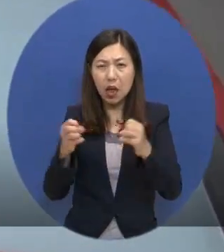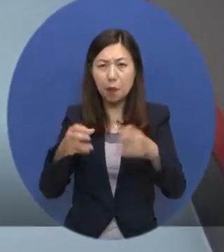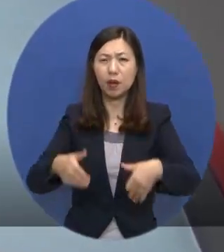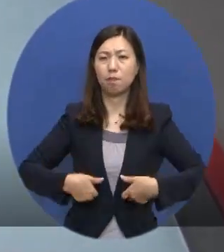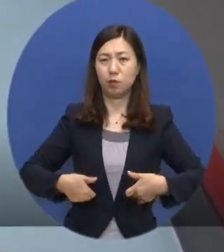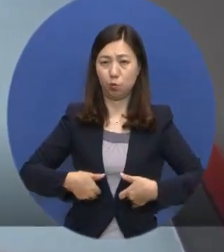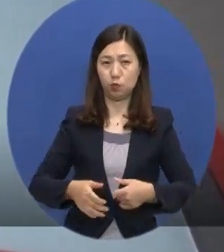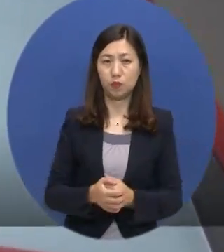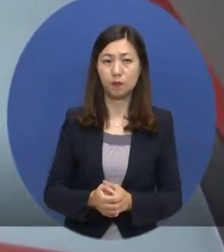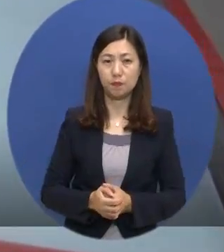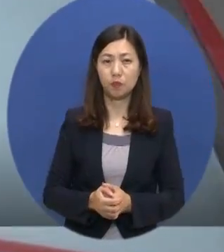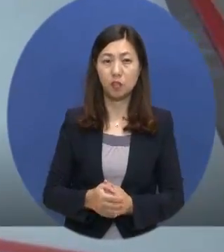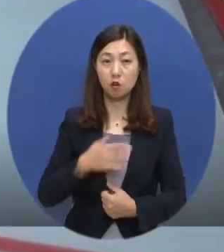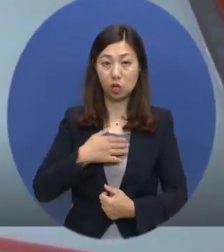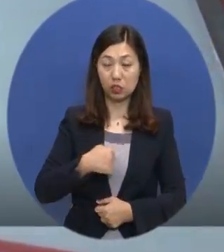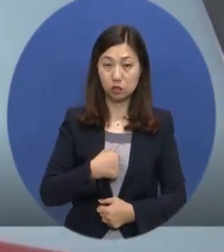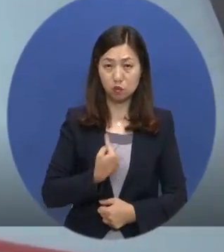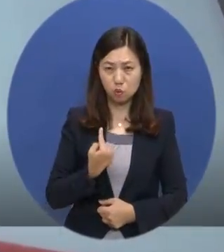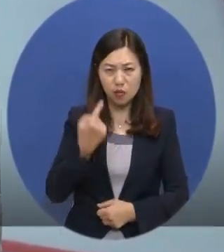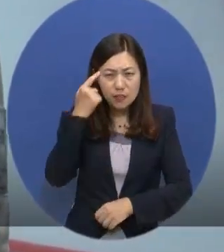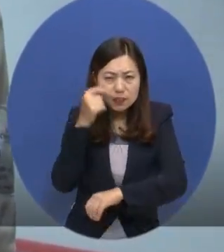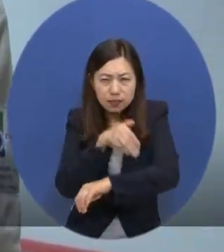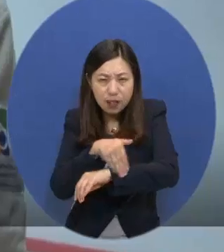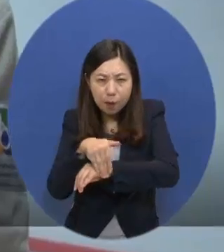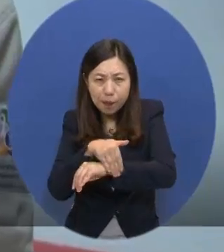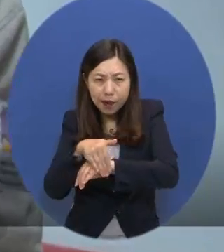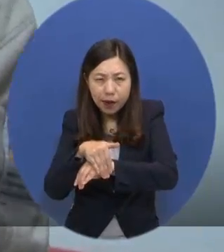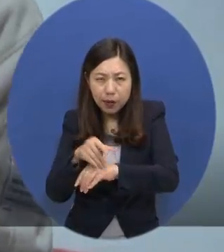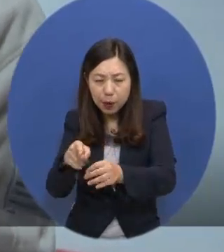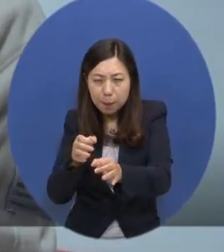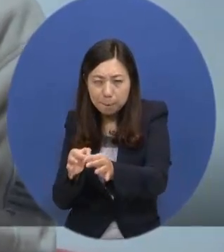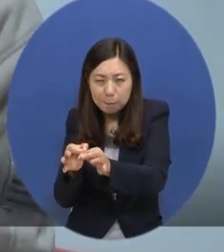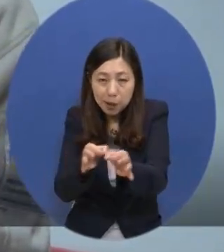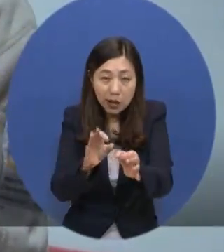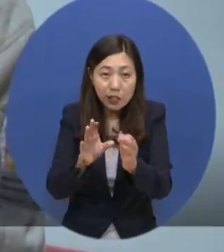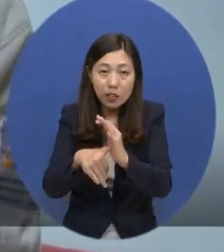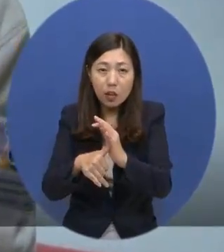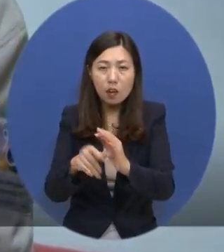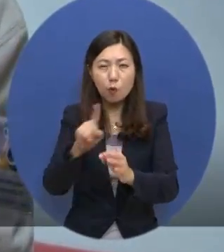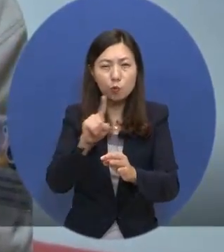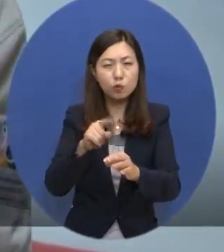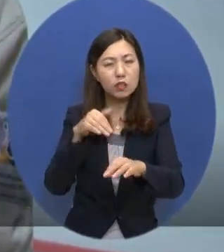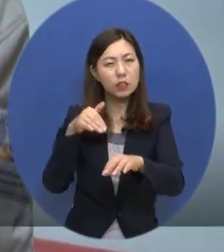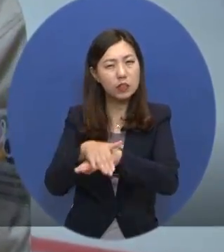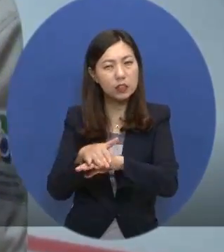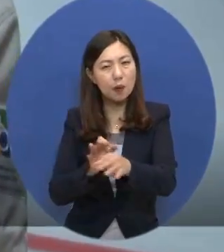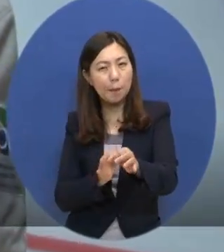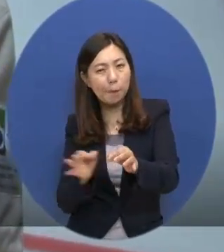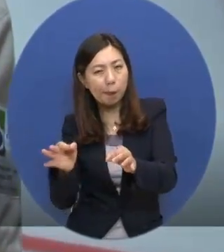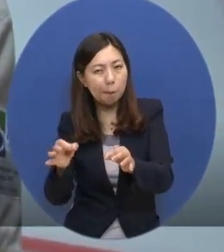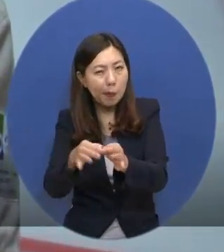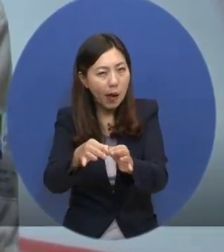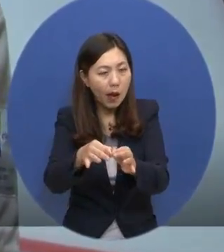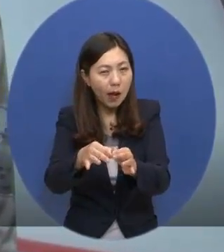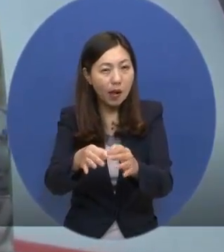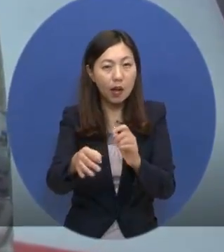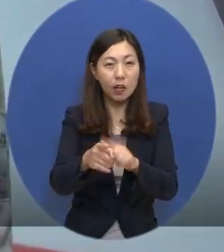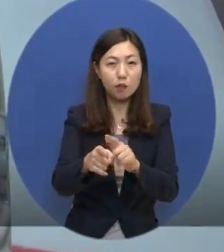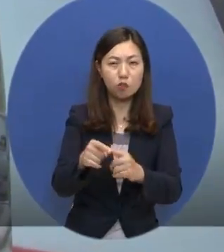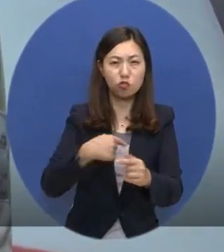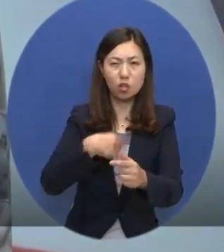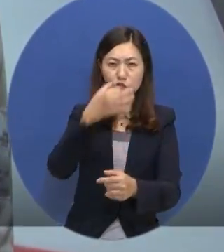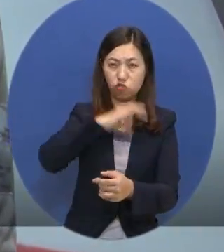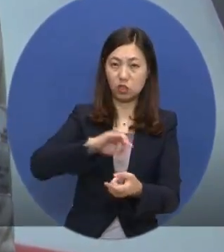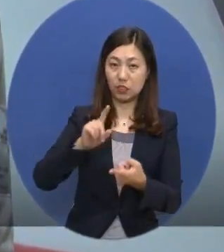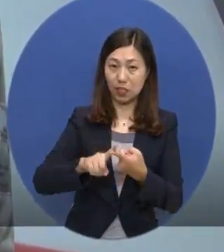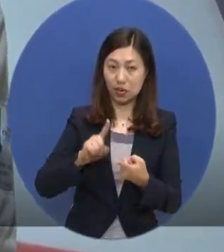작전에서 필요한 그 뭐 히트로를 했을 때 그 어떤 턴을 써서 해야 우리 팀한테